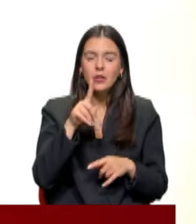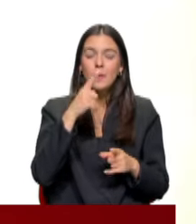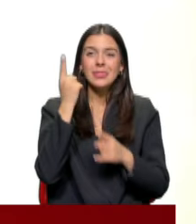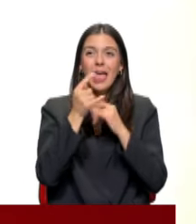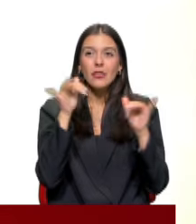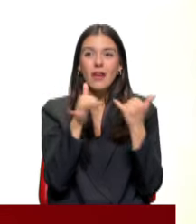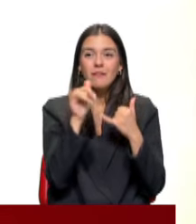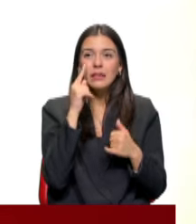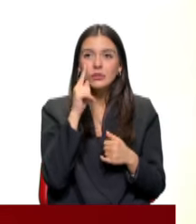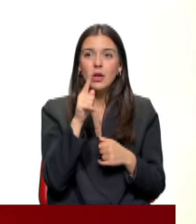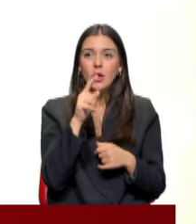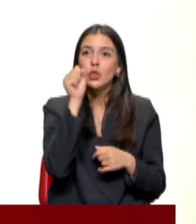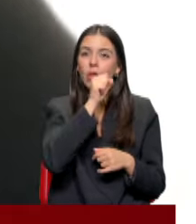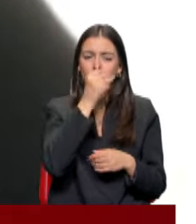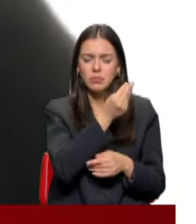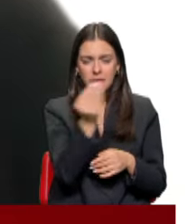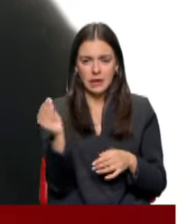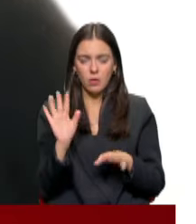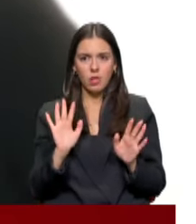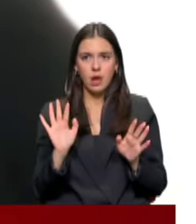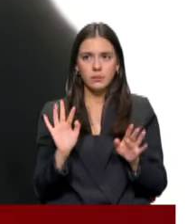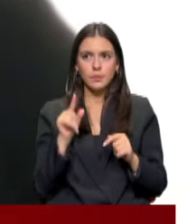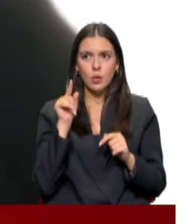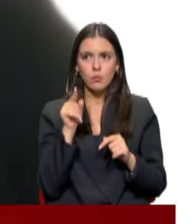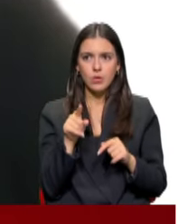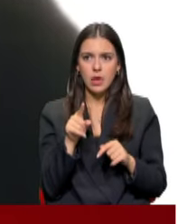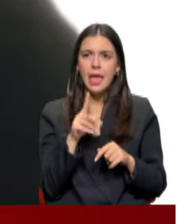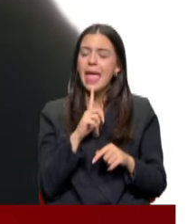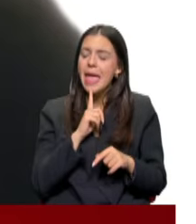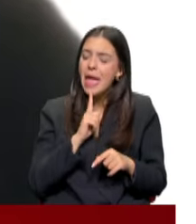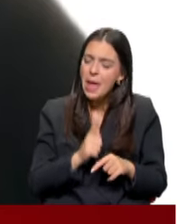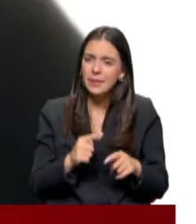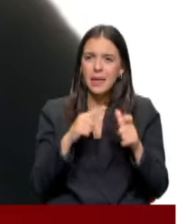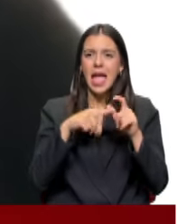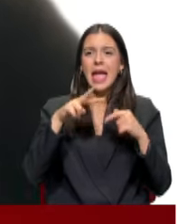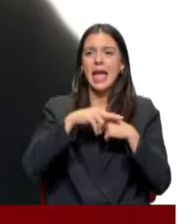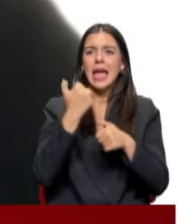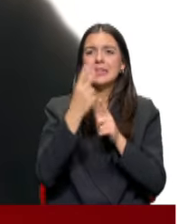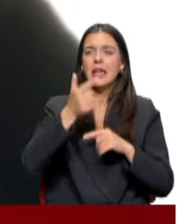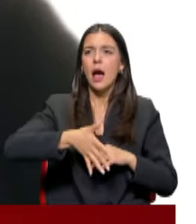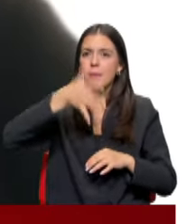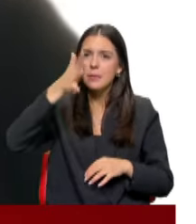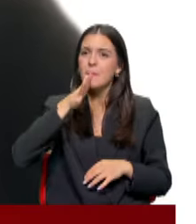Teknofest'te dondurma dağıtıyorlar. Bu eminim Ezgi Apartmanı davasını